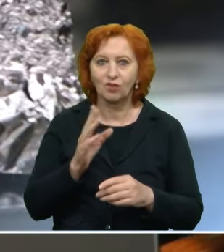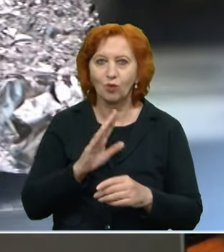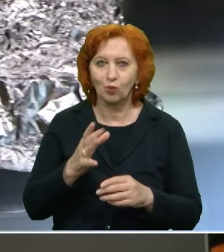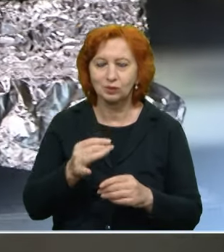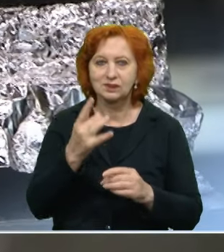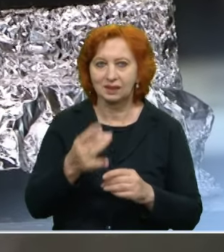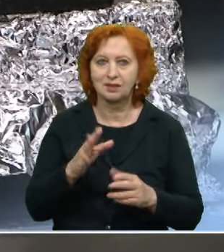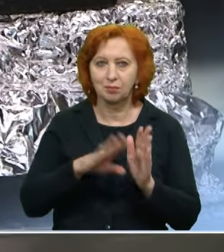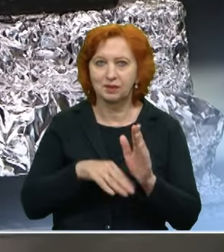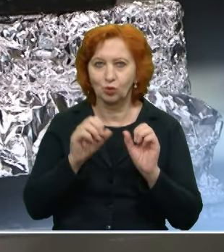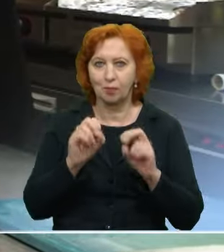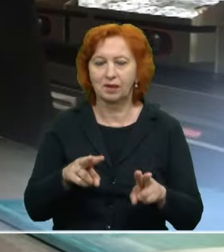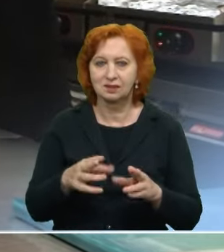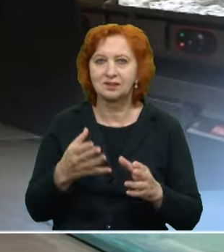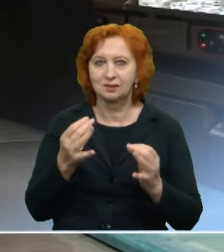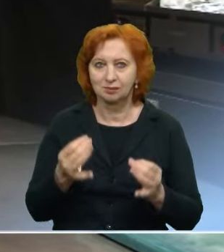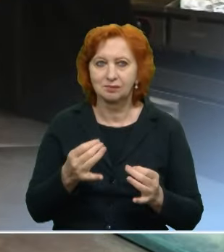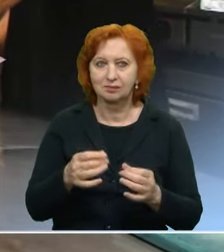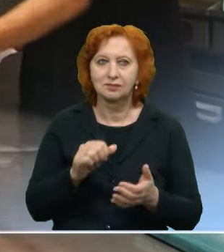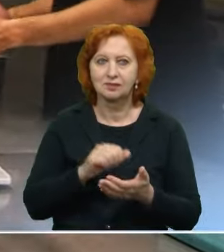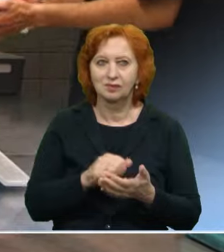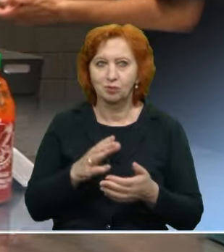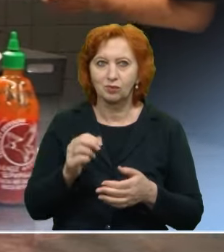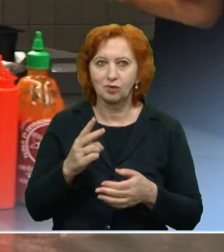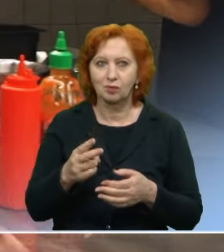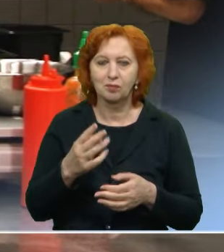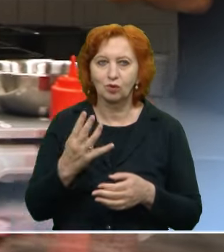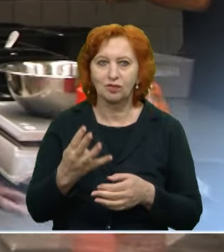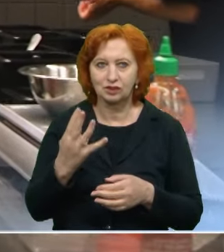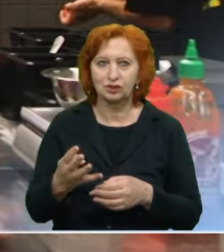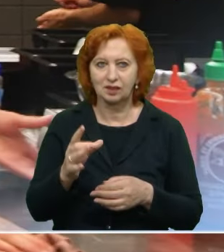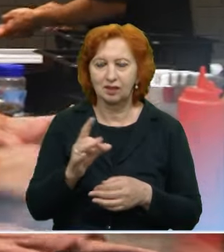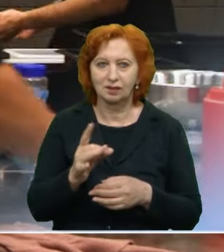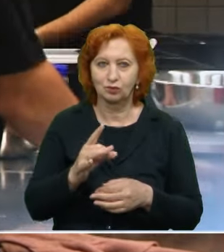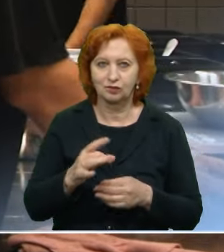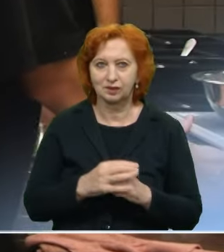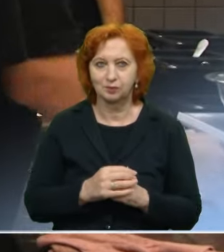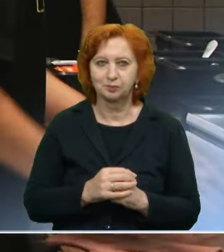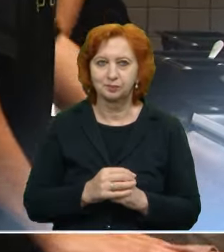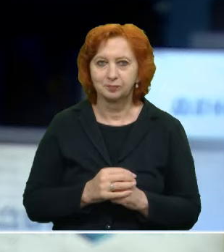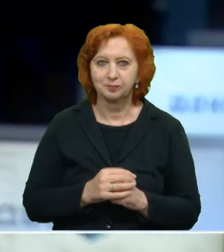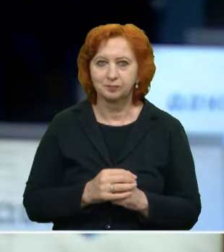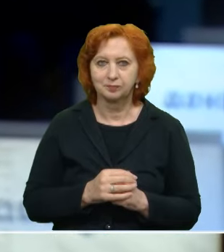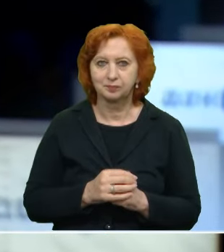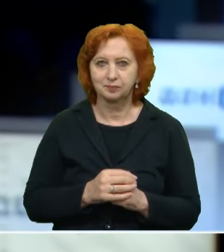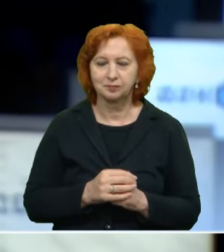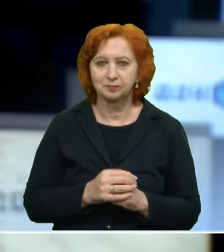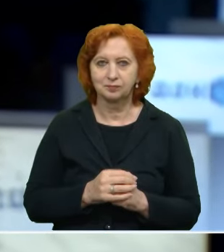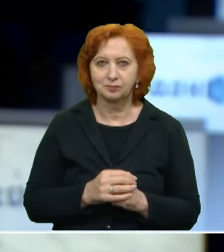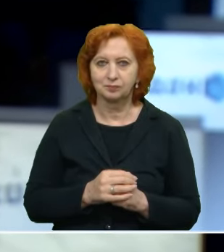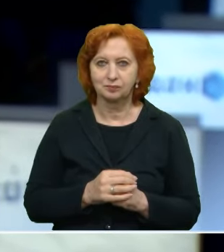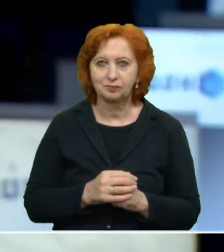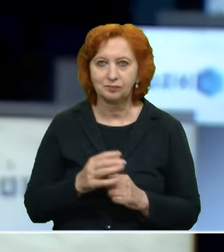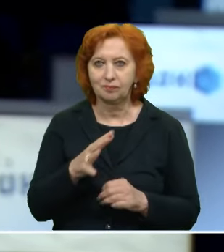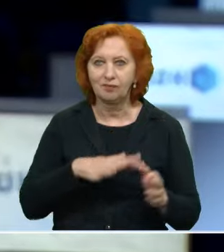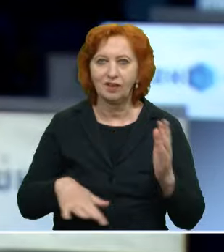но и безопасным. Алина Цыбанева, Максим Шапошников, Сергей Алфеев, Дон-24, Ростов-на-Дону. А в